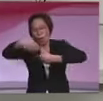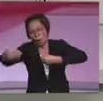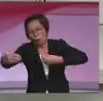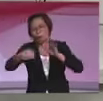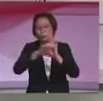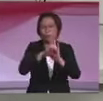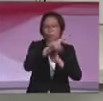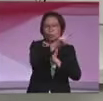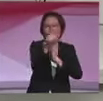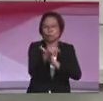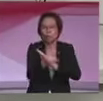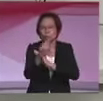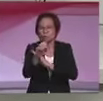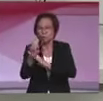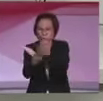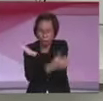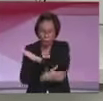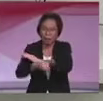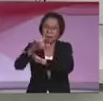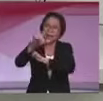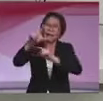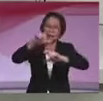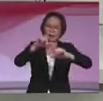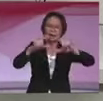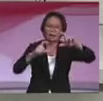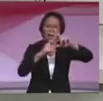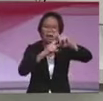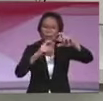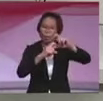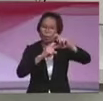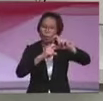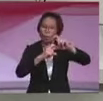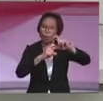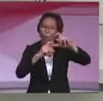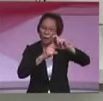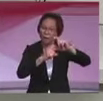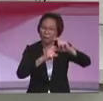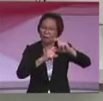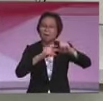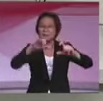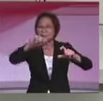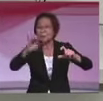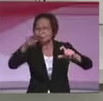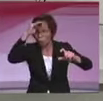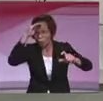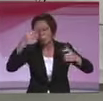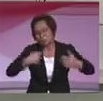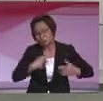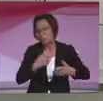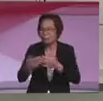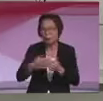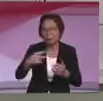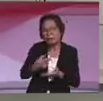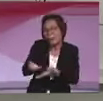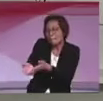seperti zoo negara, Legoland dan lain-lain aktiviti. Walaubagaimanapun, kita telah meminta